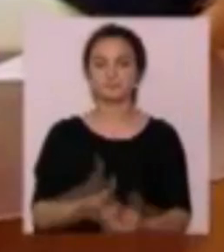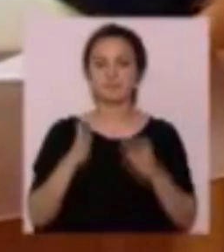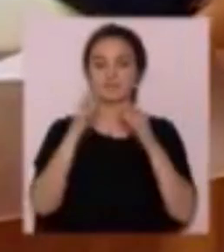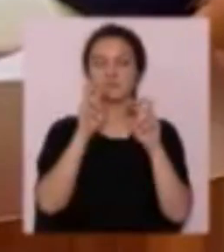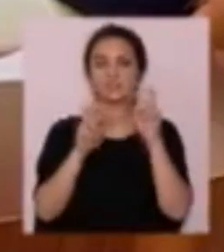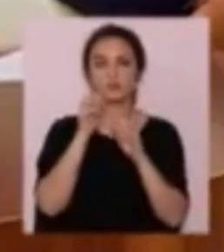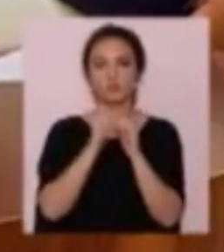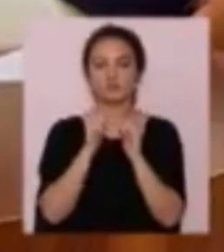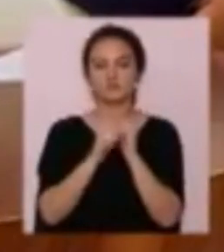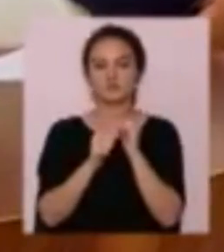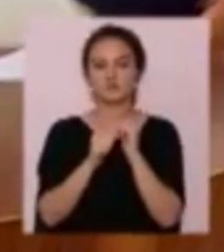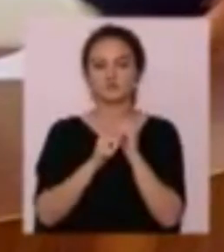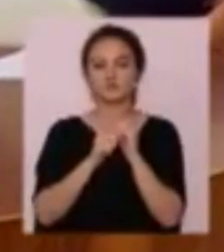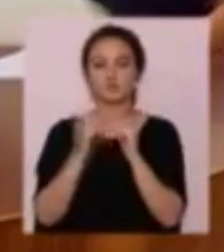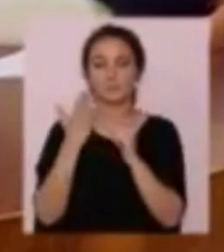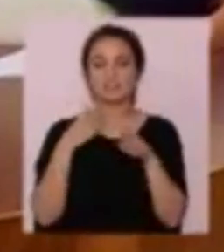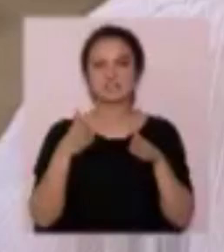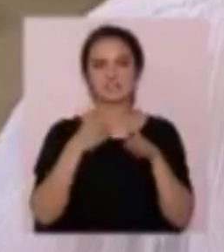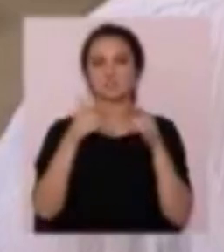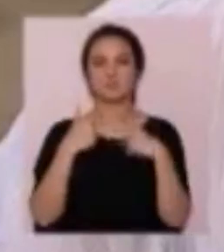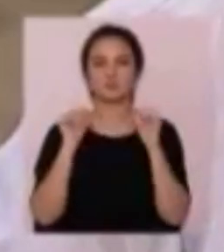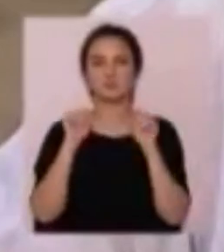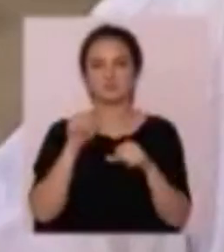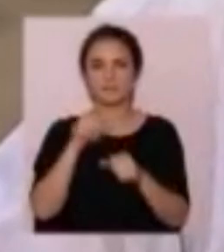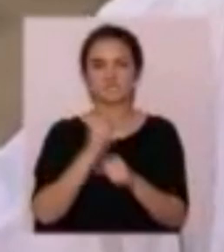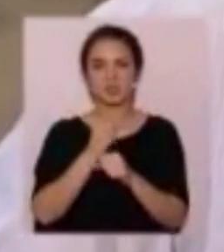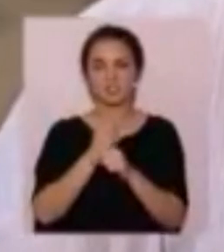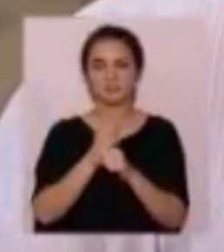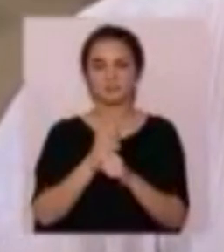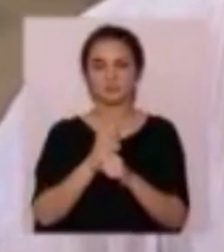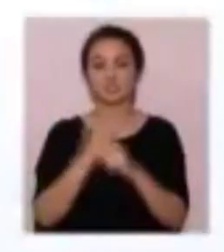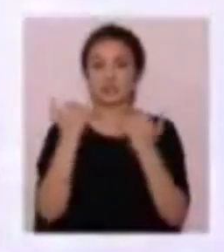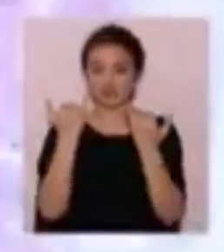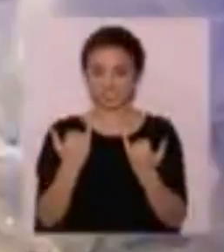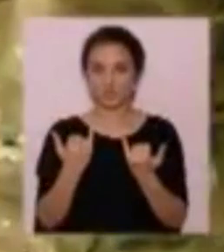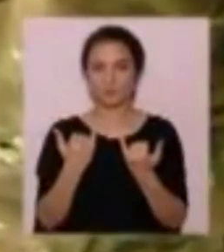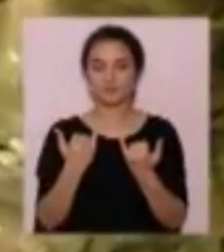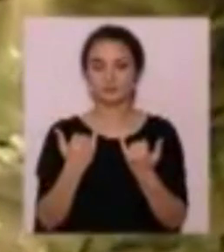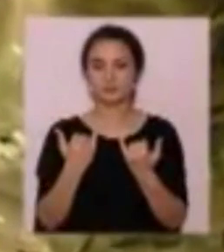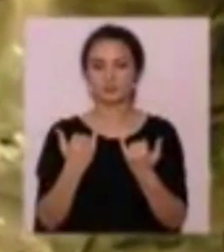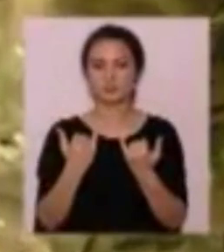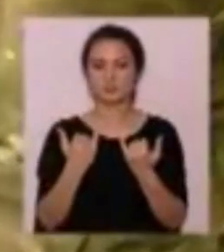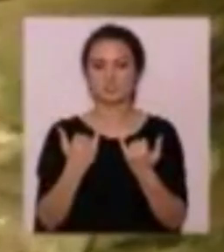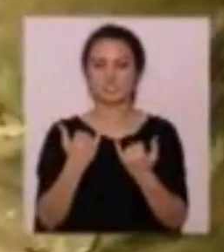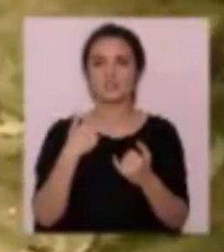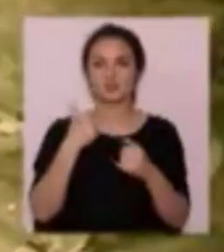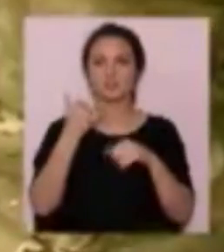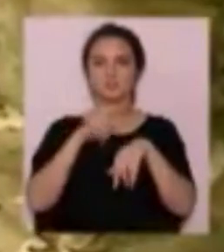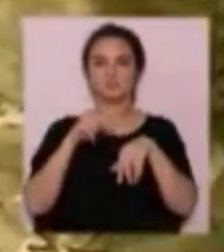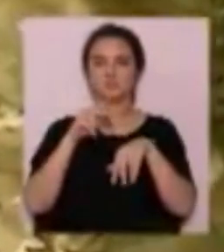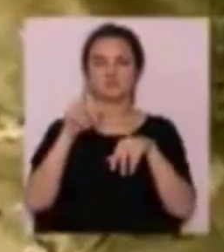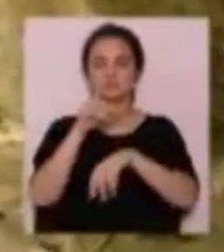იმგზებს ყოველთვის ეძებდი რომელი გზით შეუძლებდი ამის გაკეთებას და თავი დღესდღეობით კიდე შეერაღებულ ძალებში